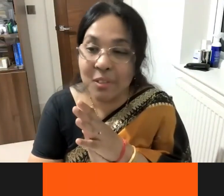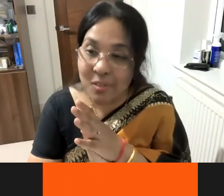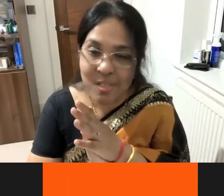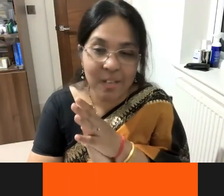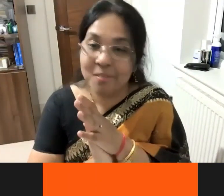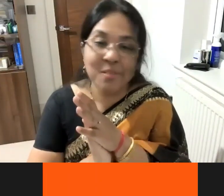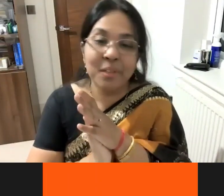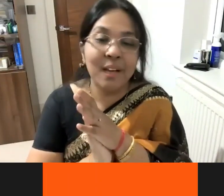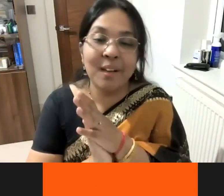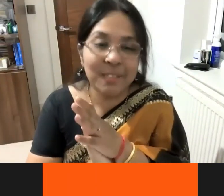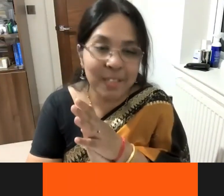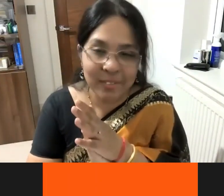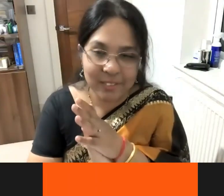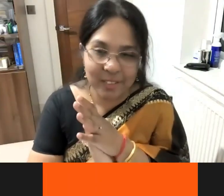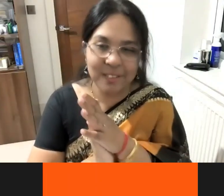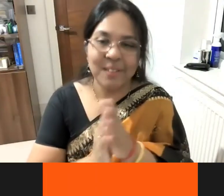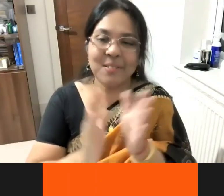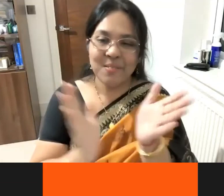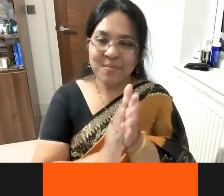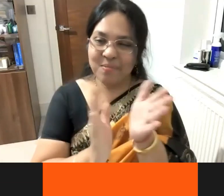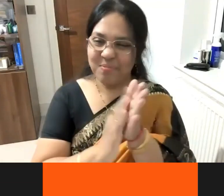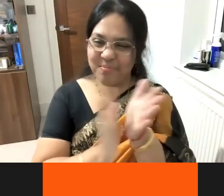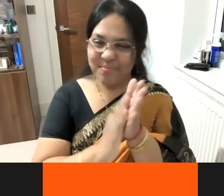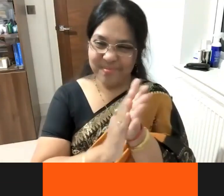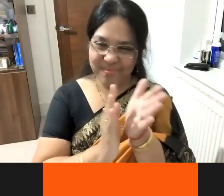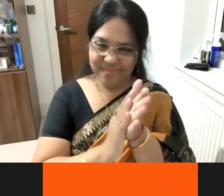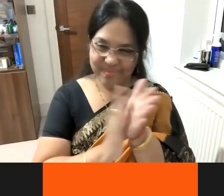Unmute yourselves. We can't hear each other.